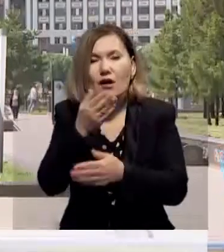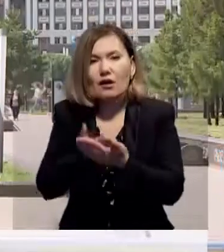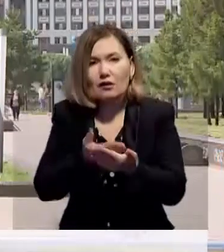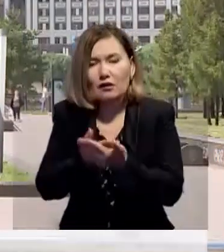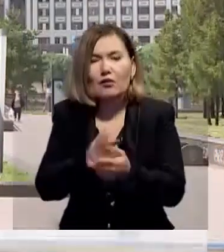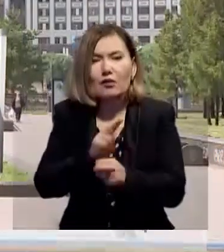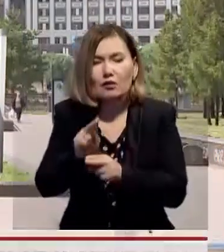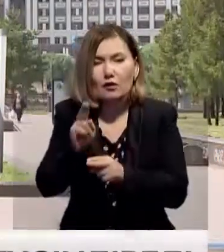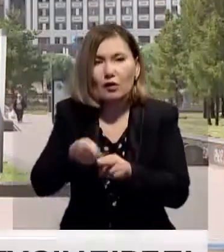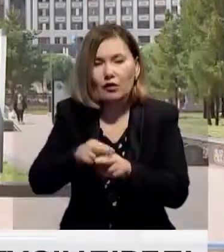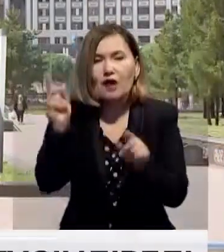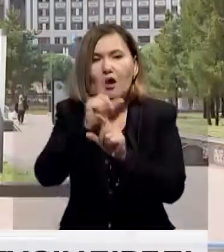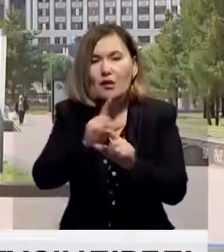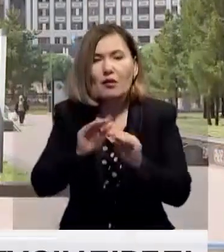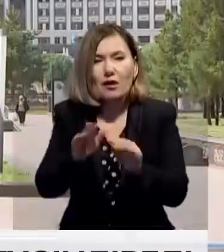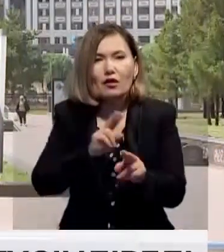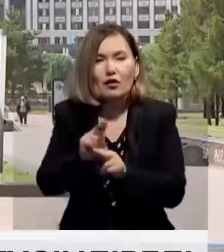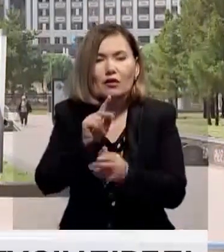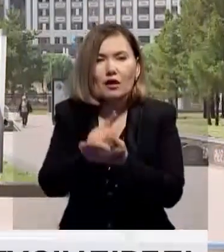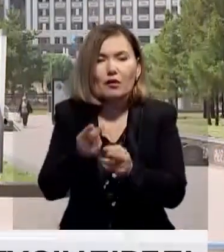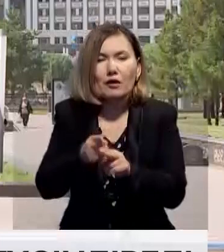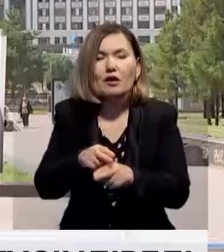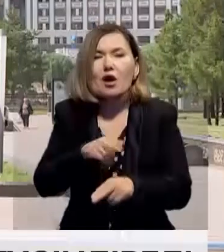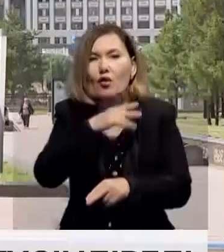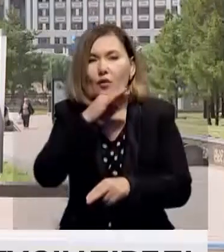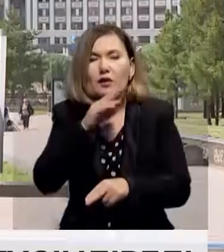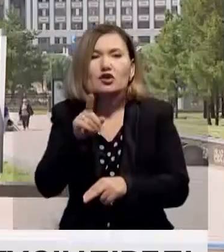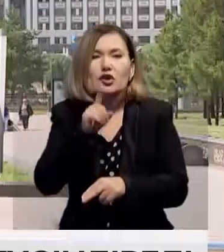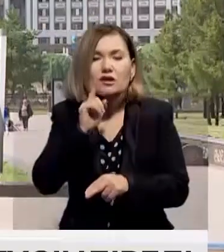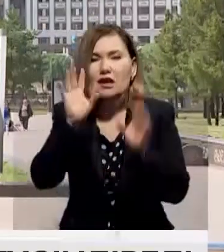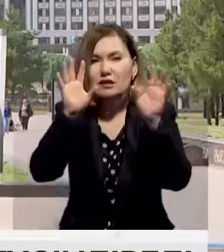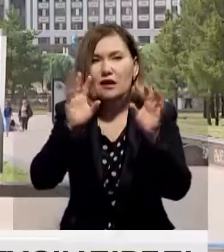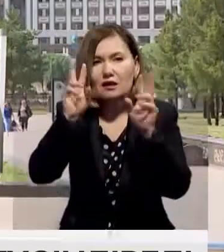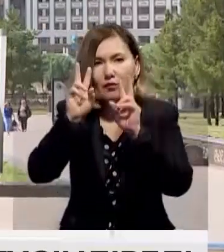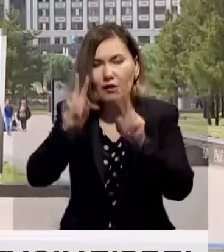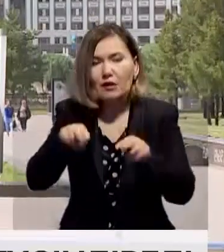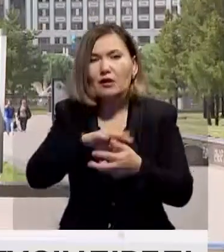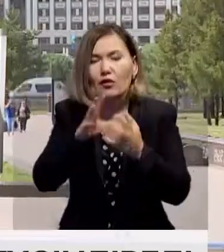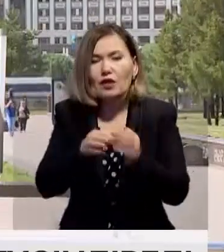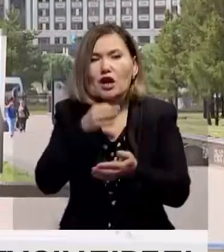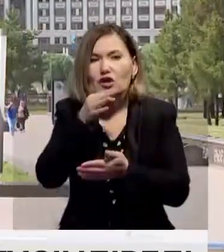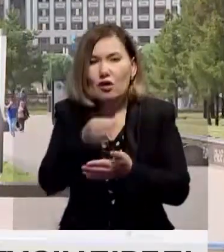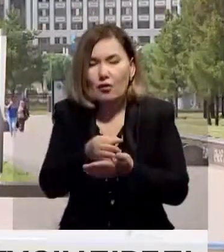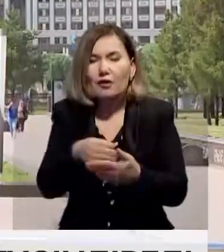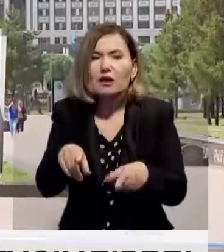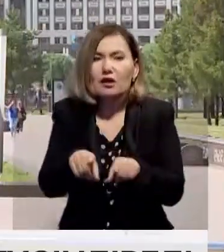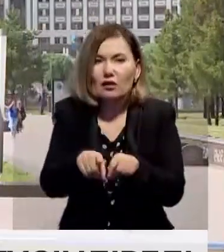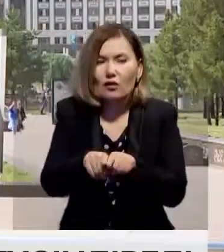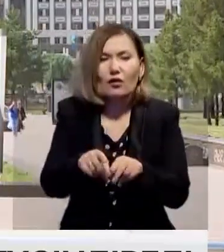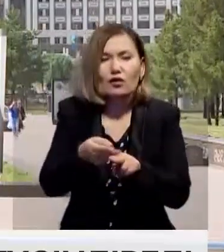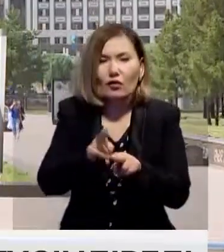бір тапсырмасы осы. Әйтпесе кейбір жастар заңды білмейді, ал бұл жауапкершіліктен